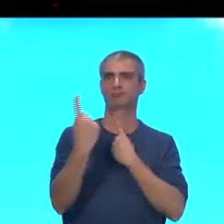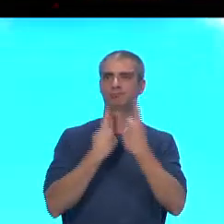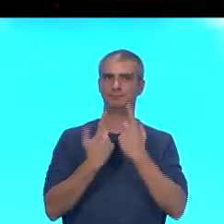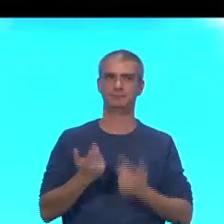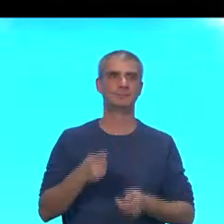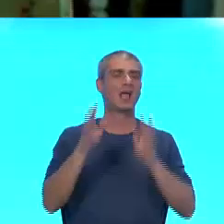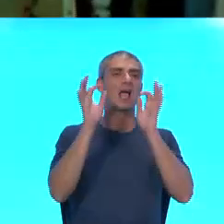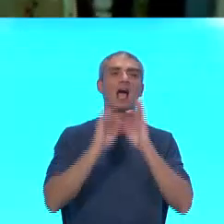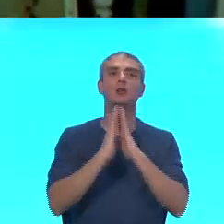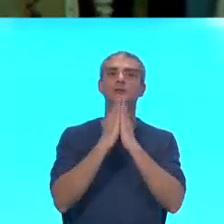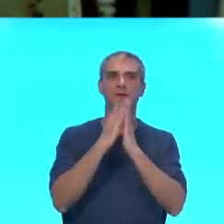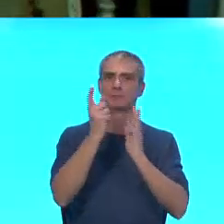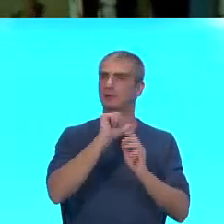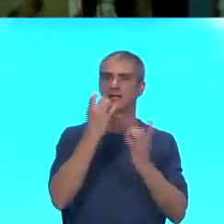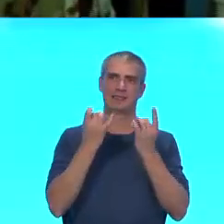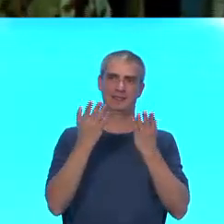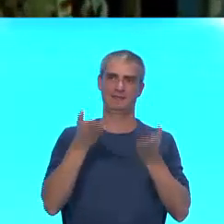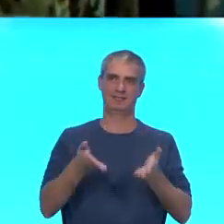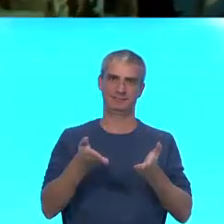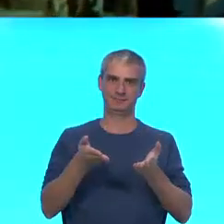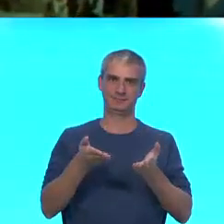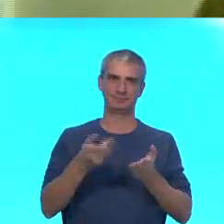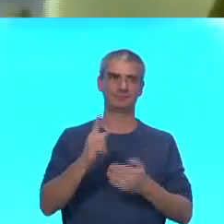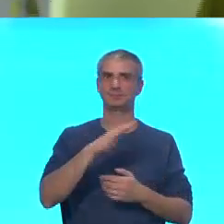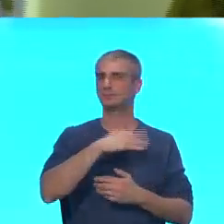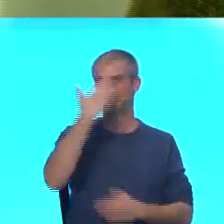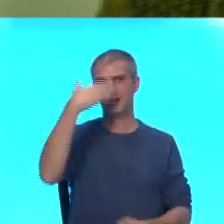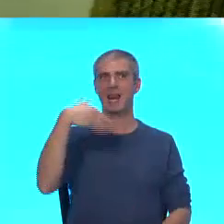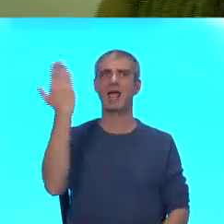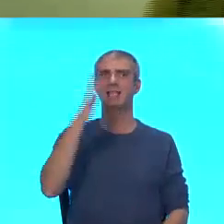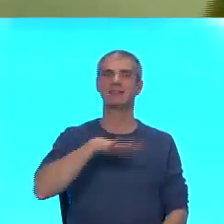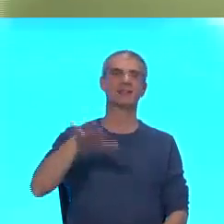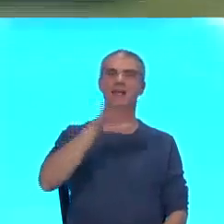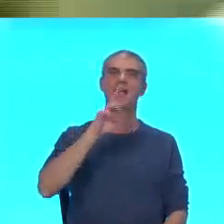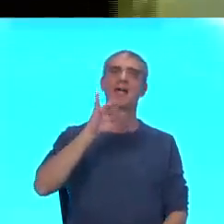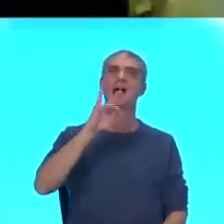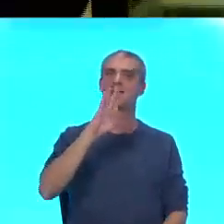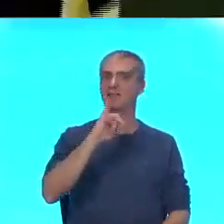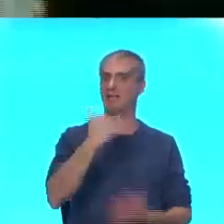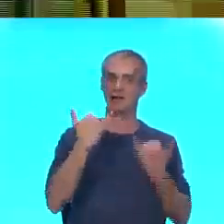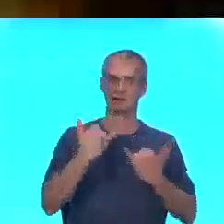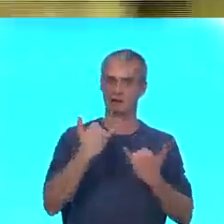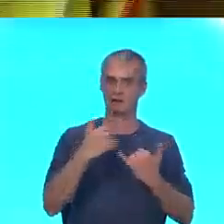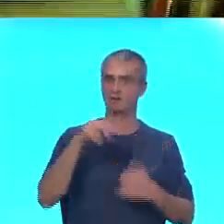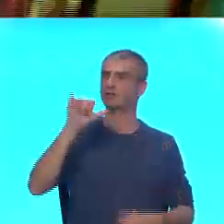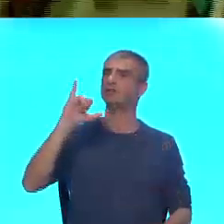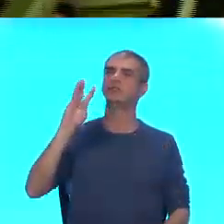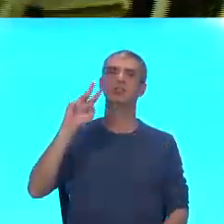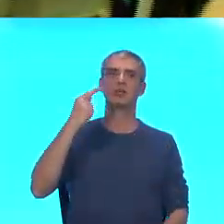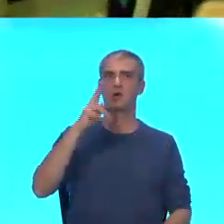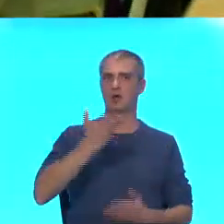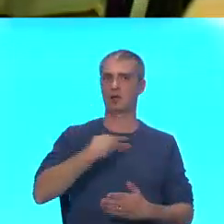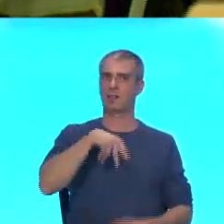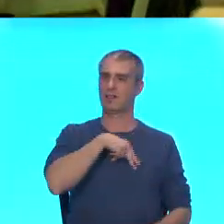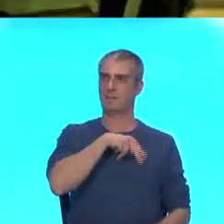כן. כל הזמן אומרים שהפסיקו לקנוע, אבל כל הזמן יש לה פחות. חנות הספרים היא הדבר הכי טבעי כאן. להיט ורחביה. להיט ורחביה. עכשיו אישי גורו, זוכה פרס נובל.